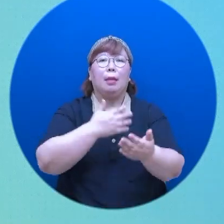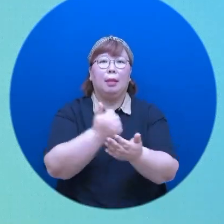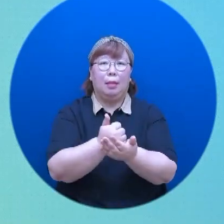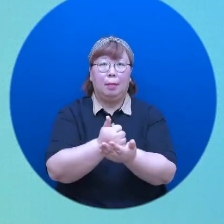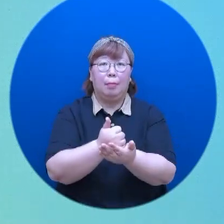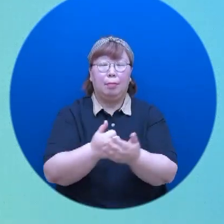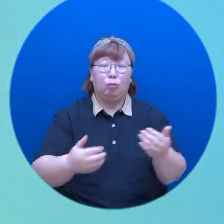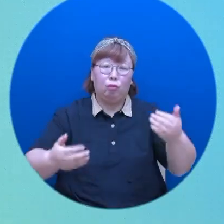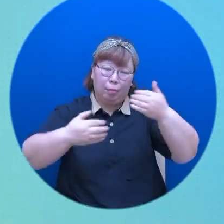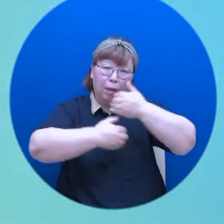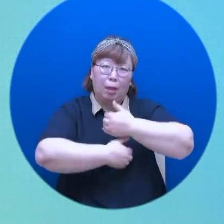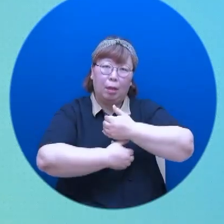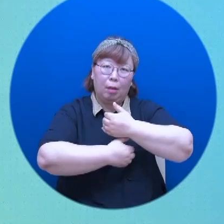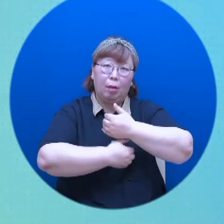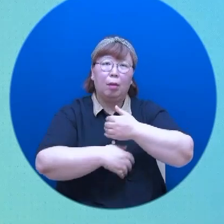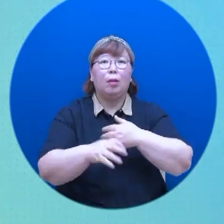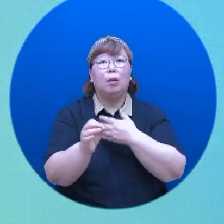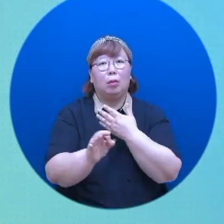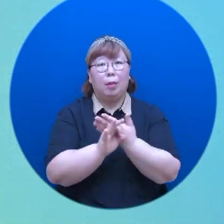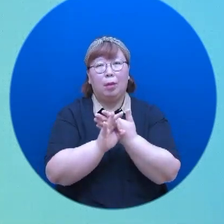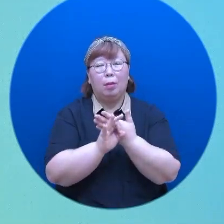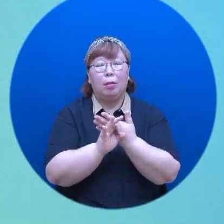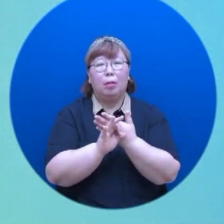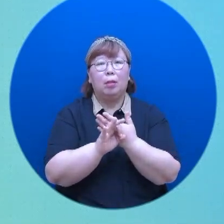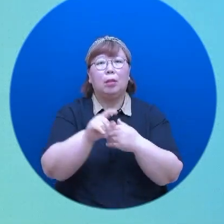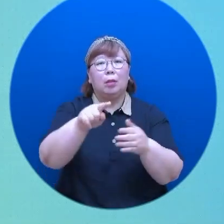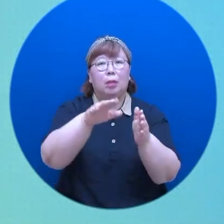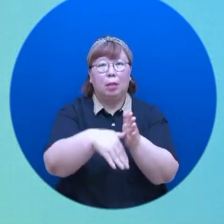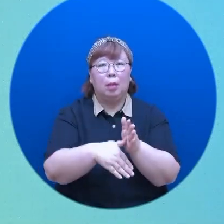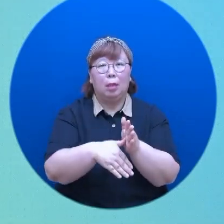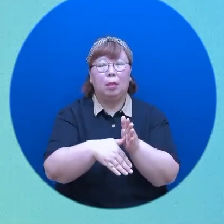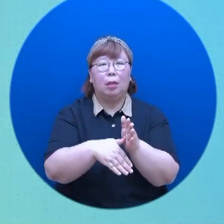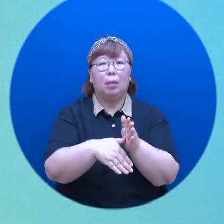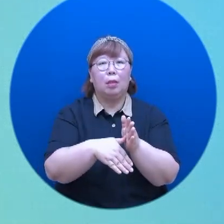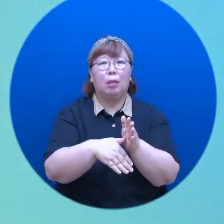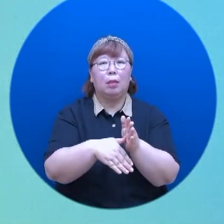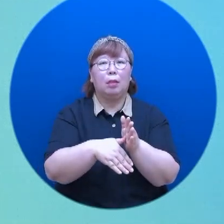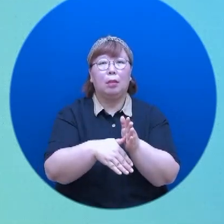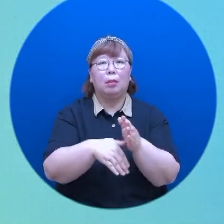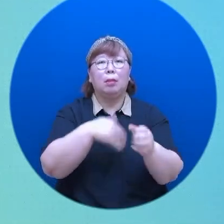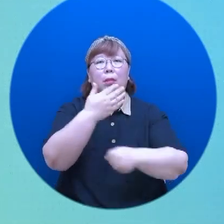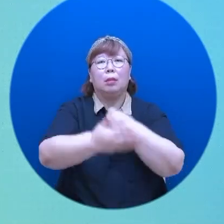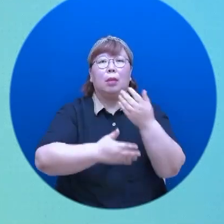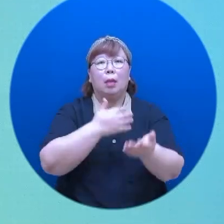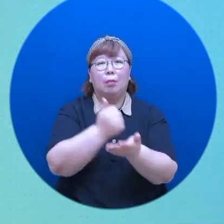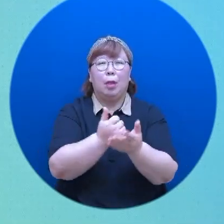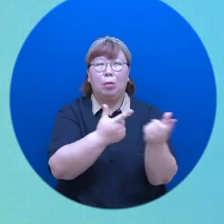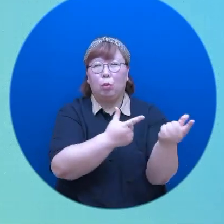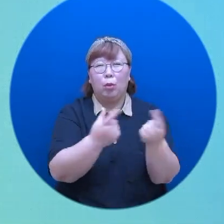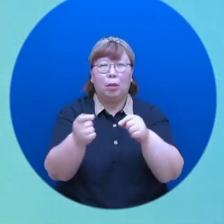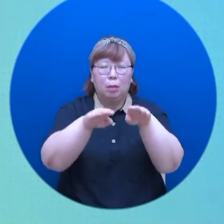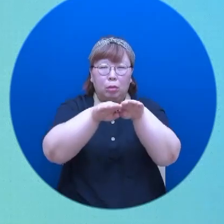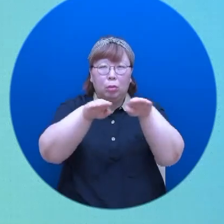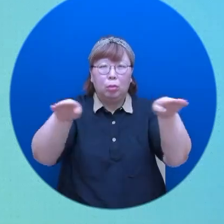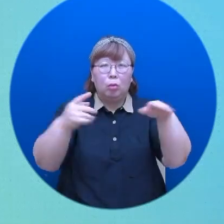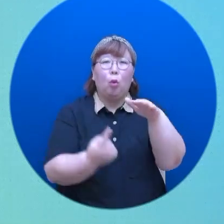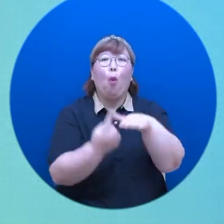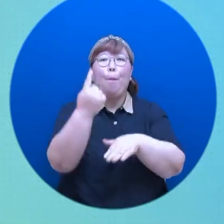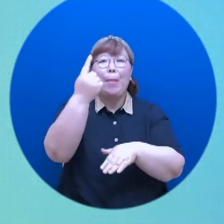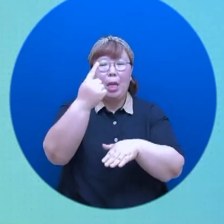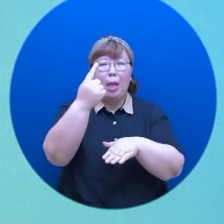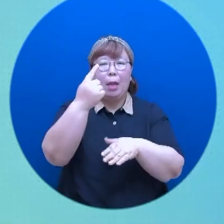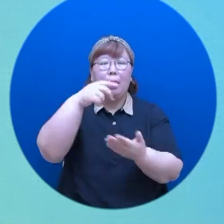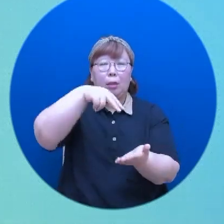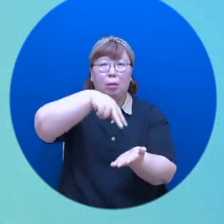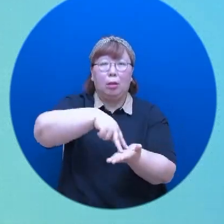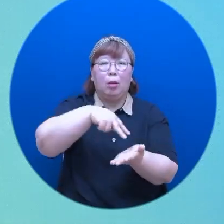안깁니다. 그러면 그때 우리는 하나님의 높이에서, 하나님의